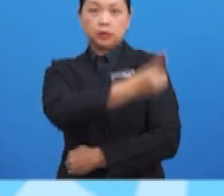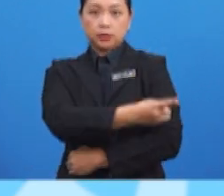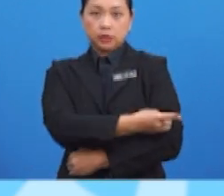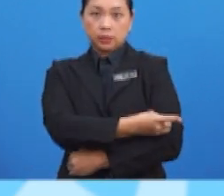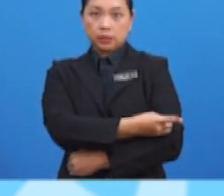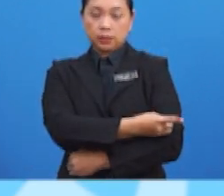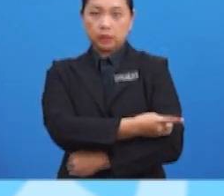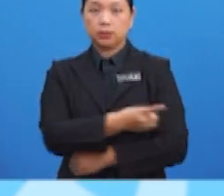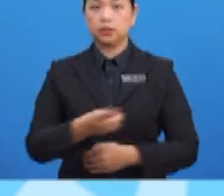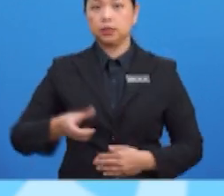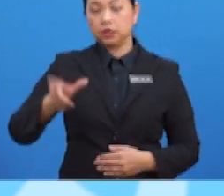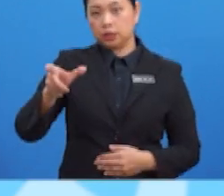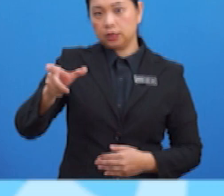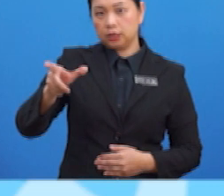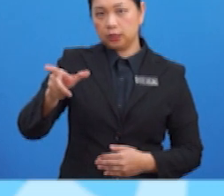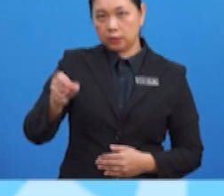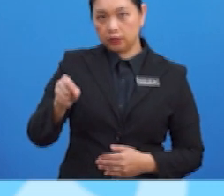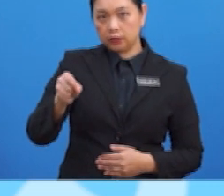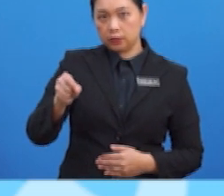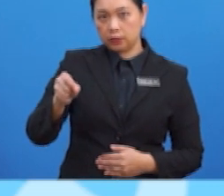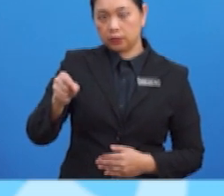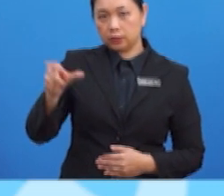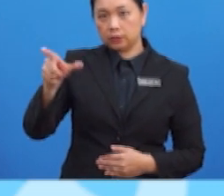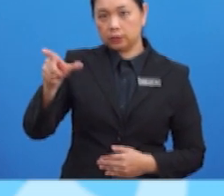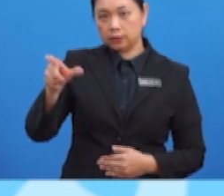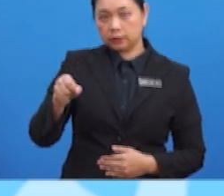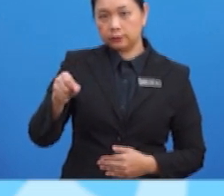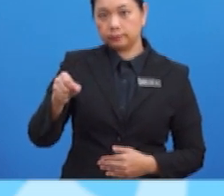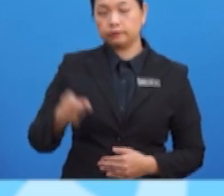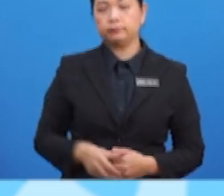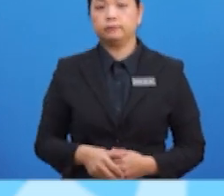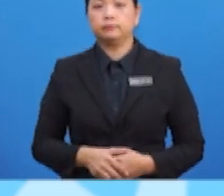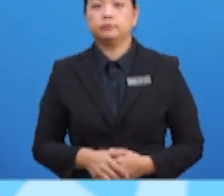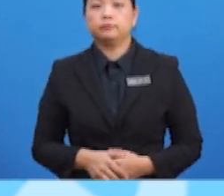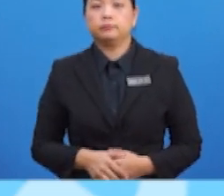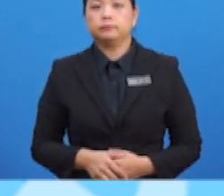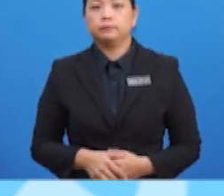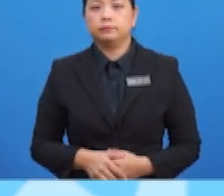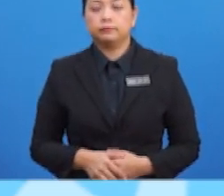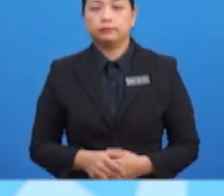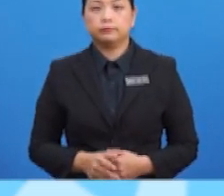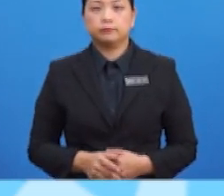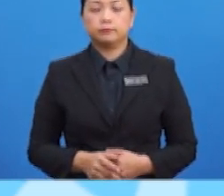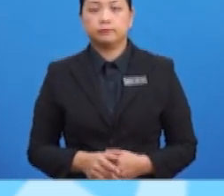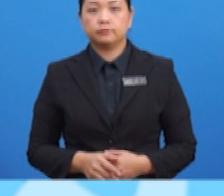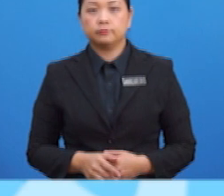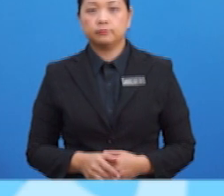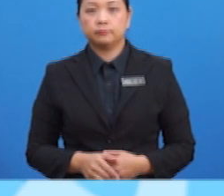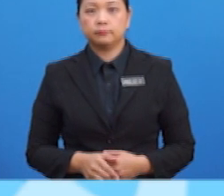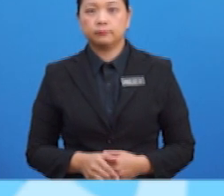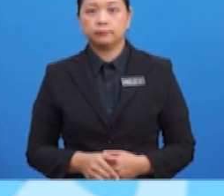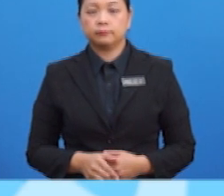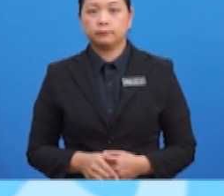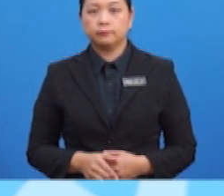kepada kedua-dua pemegang, bahagian hujung gunting akan bergerak